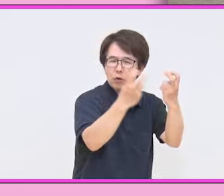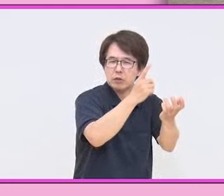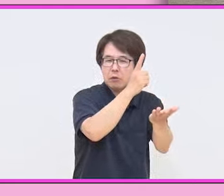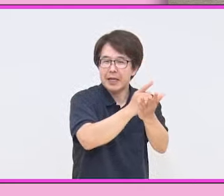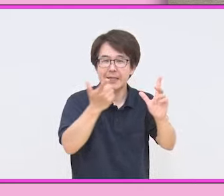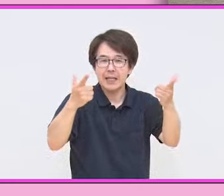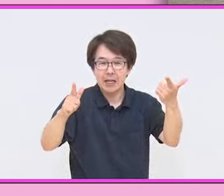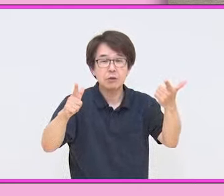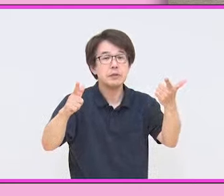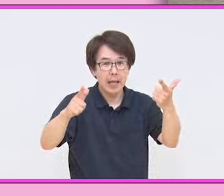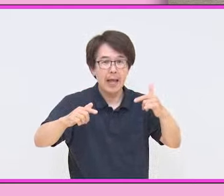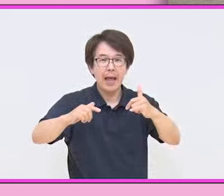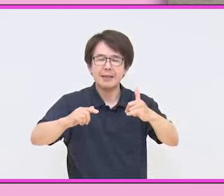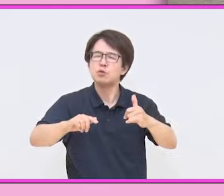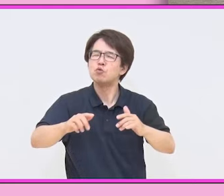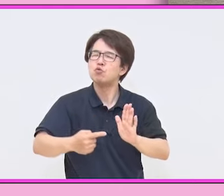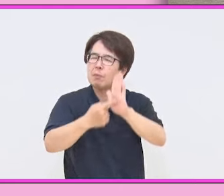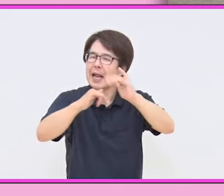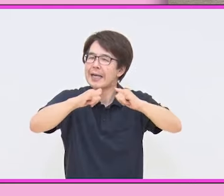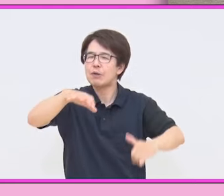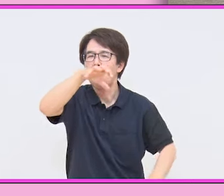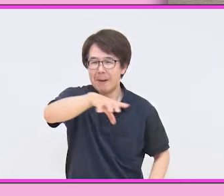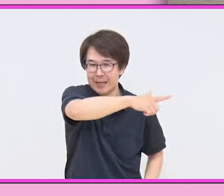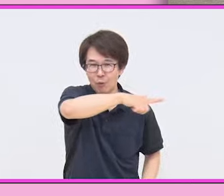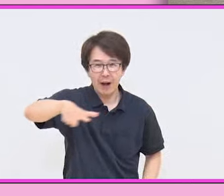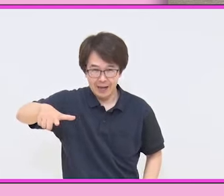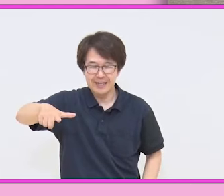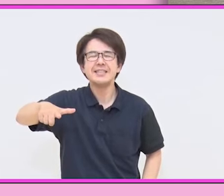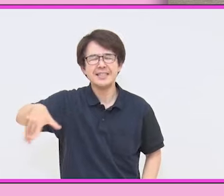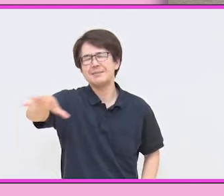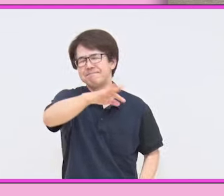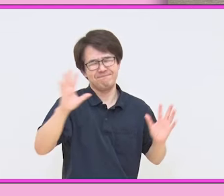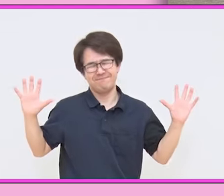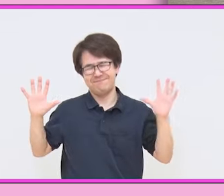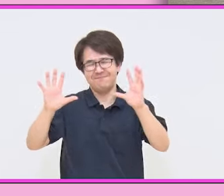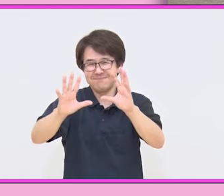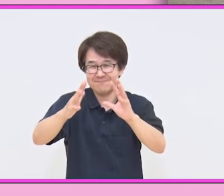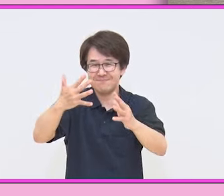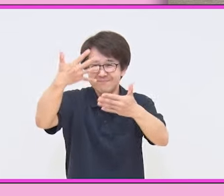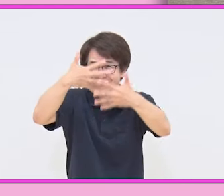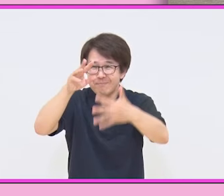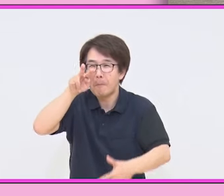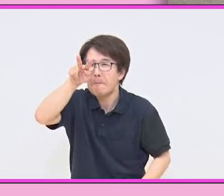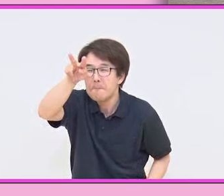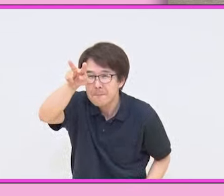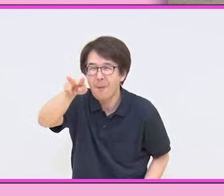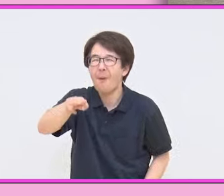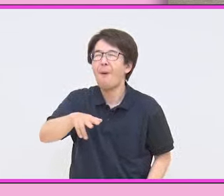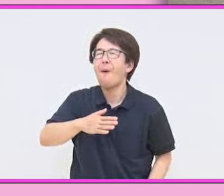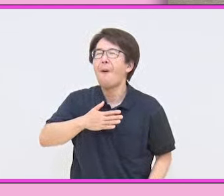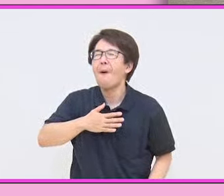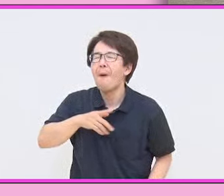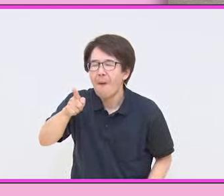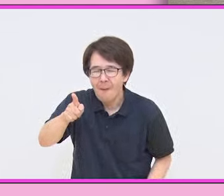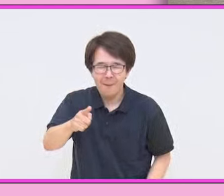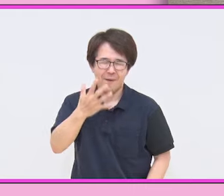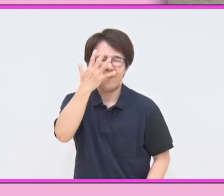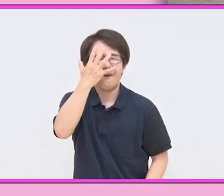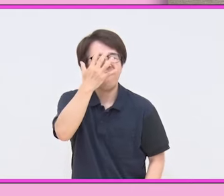ガー広場などのパブリックビューイングにたくさんの人が詰めかけて、みんないい表情で見てるんですよね。素敵だなと思い